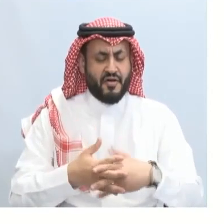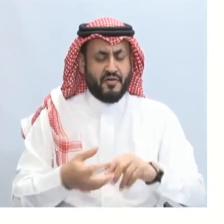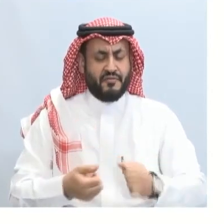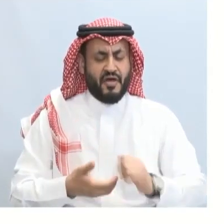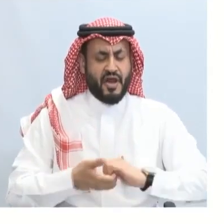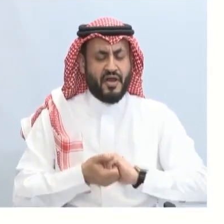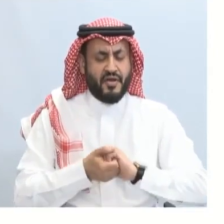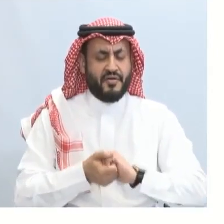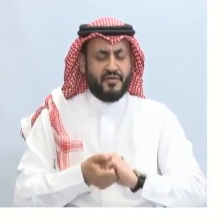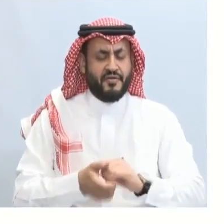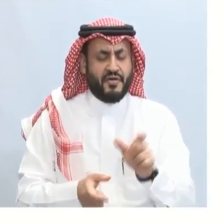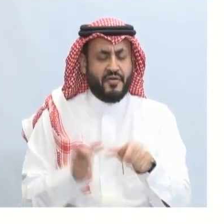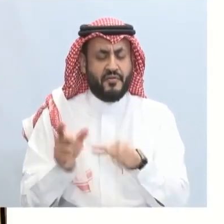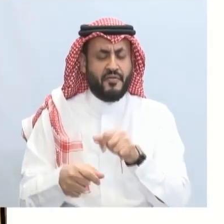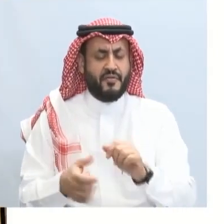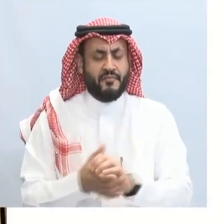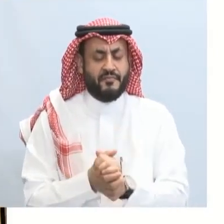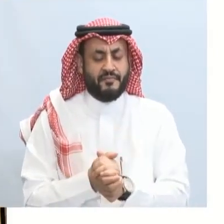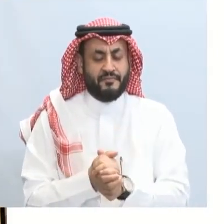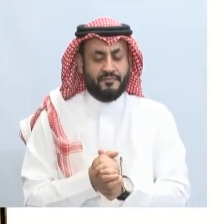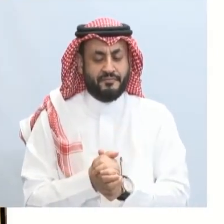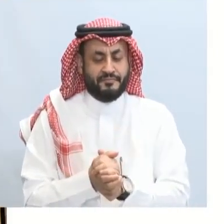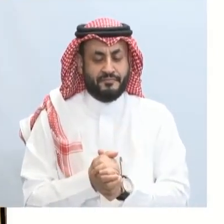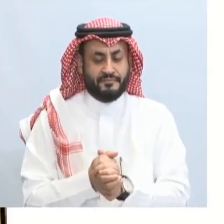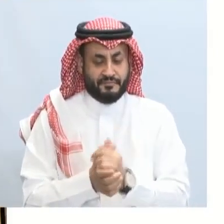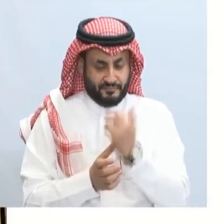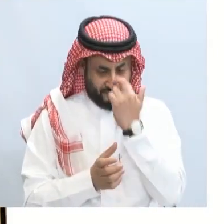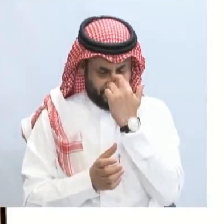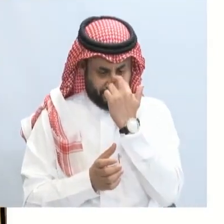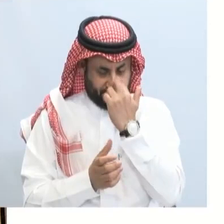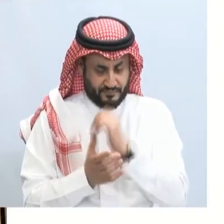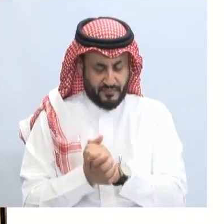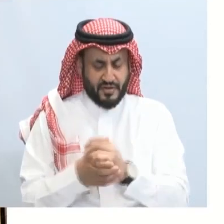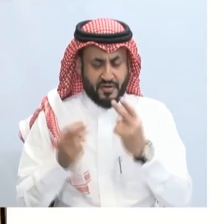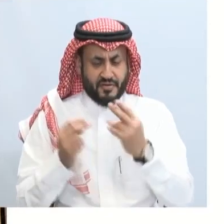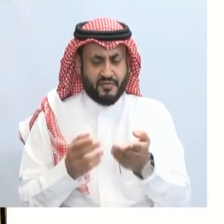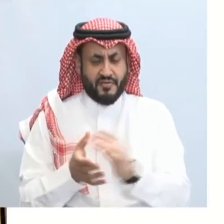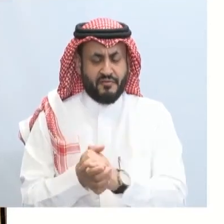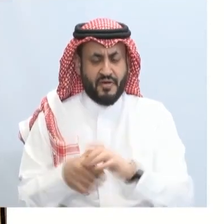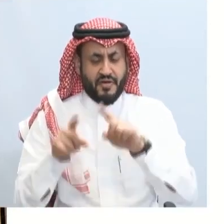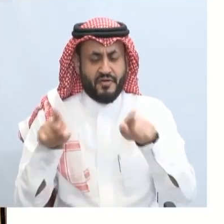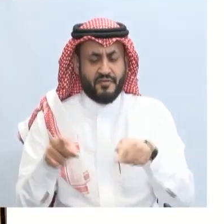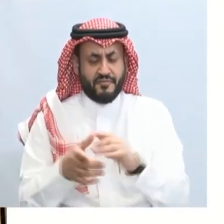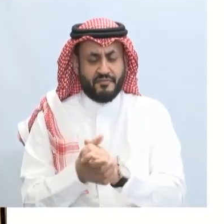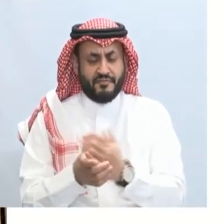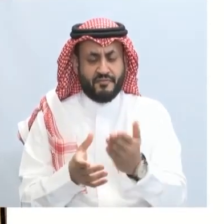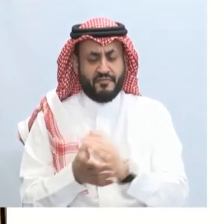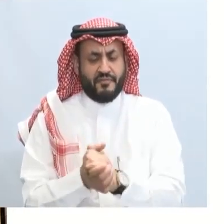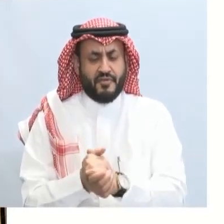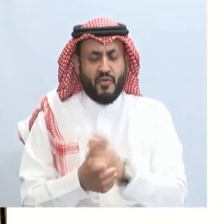والتاجر بين افراده تعرفنا في درسنا السابق وشاهدنا سويا